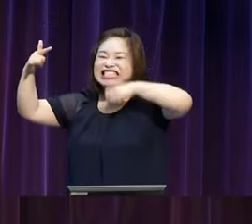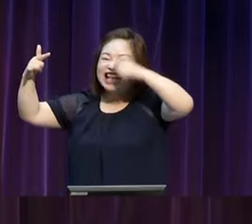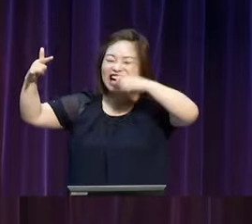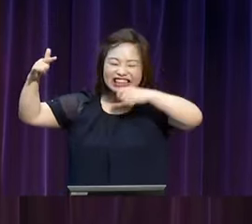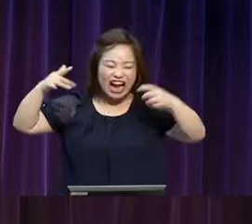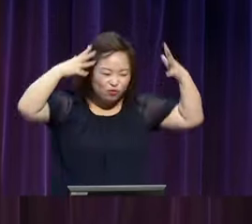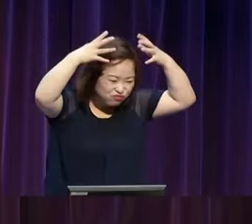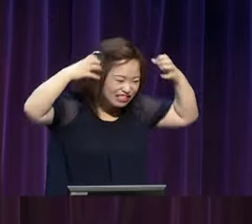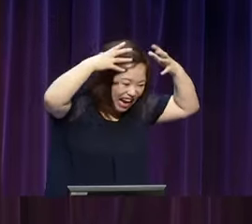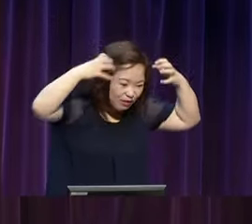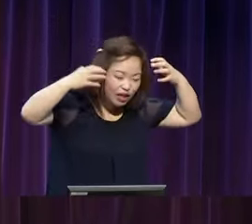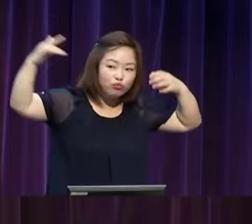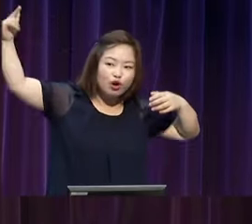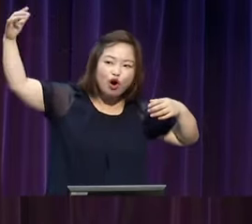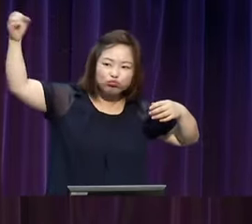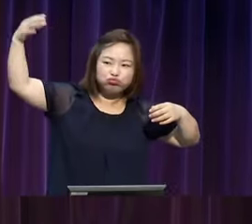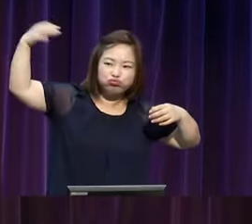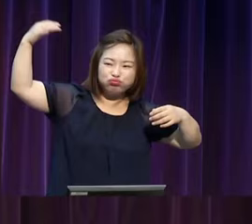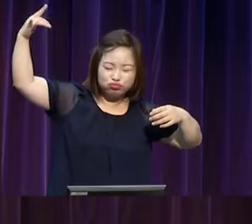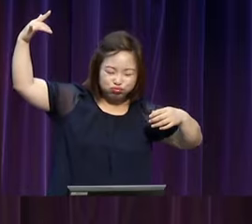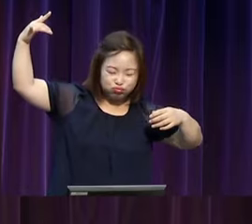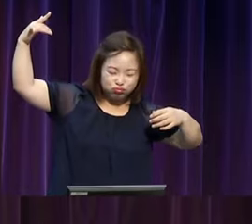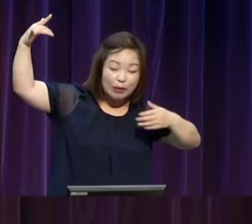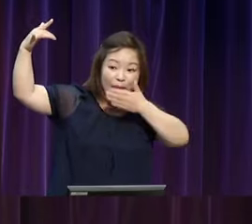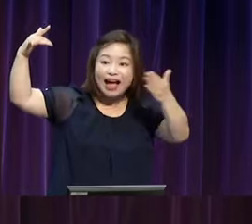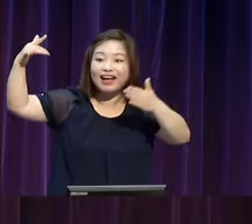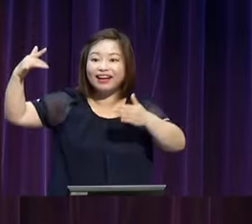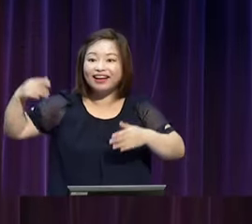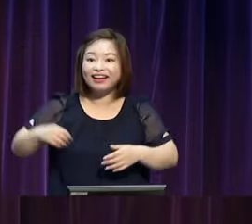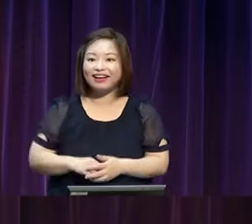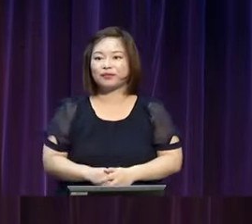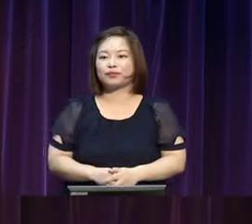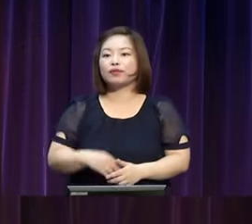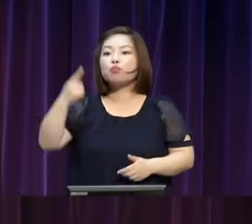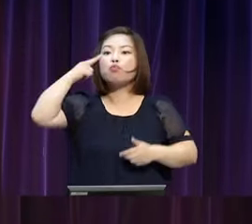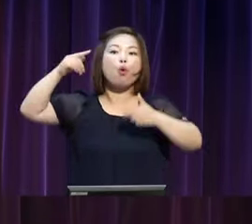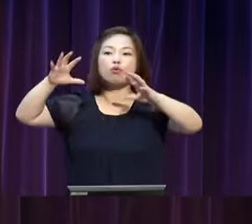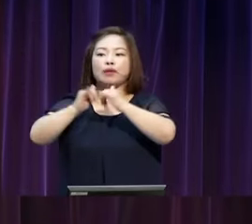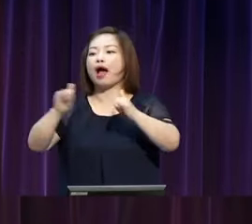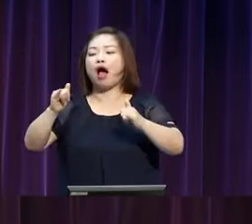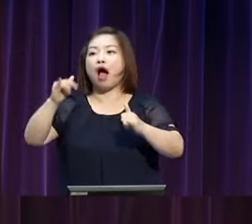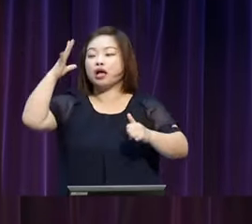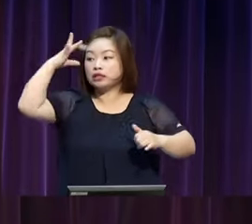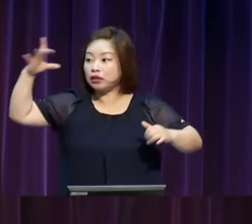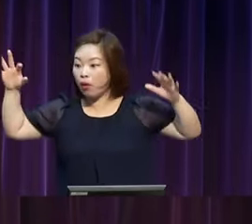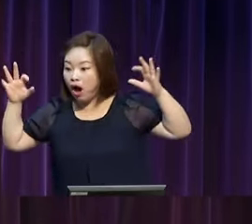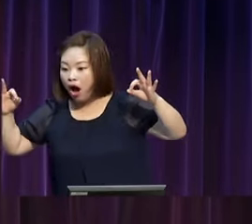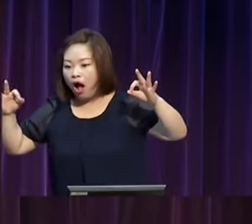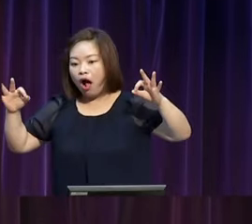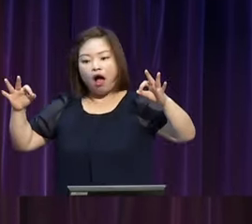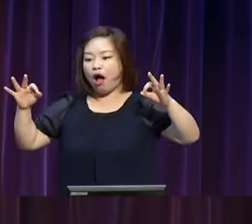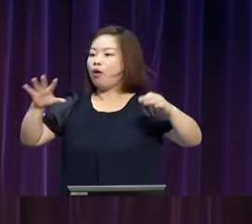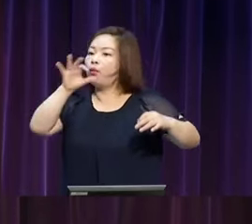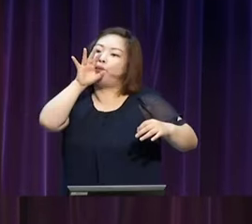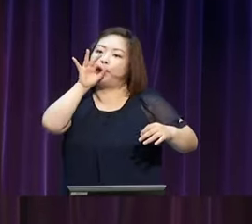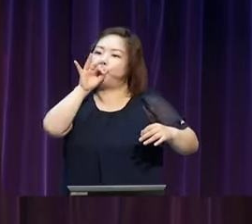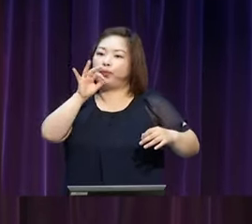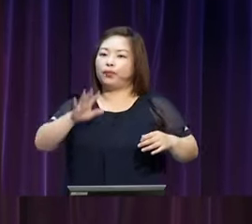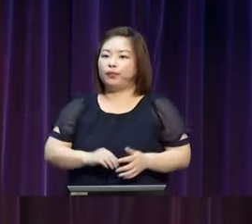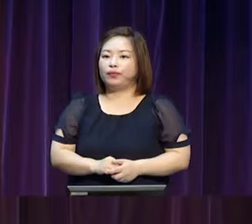뭐 하다가 물 틀어놓고 물은 줄줄줄줄 새고 있는데 몽골 사람들이 그거 보면요 기절할 거예요.